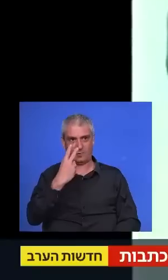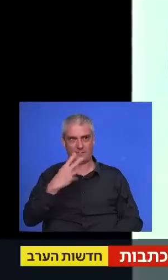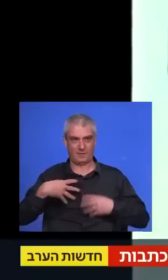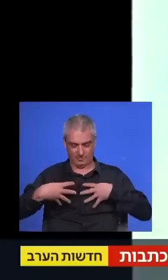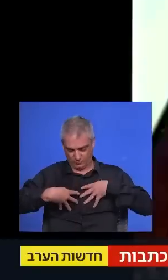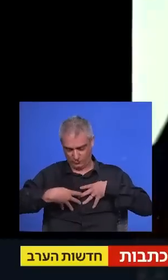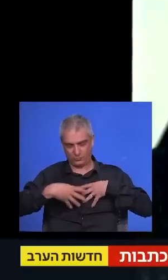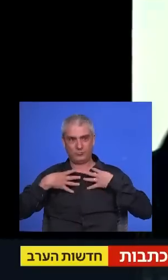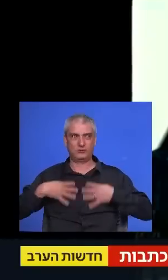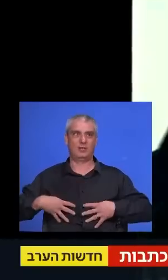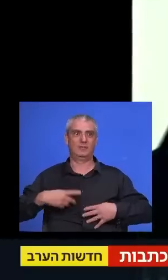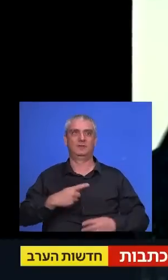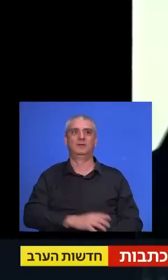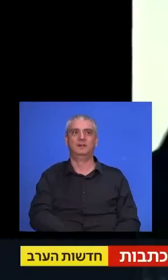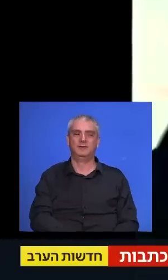רואים